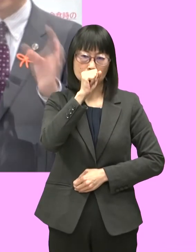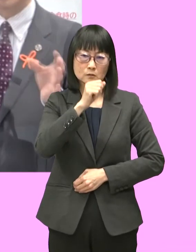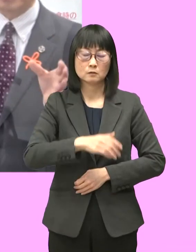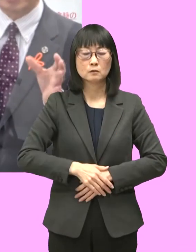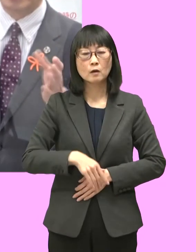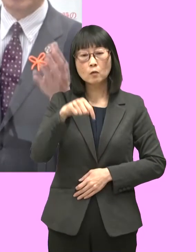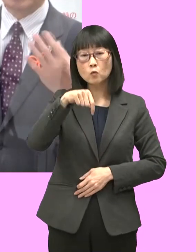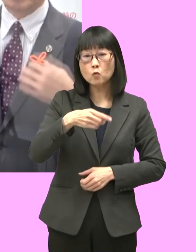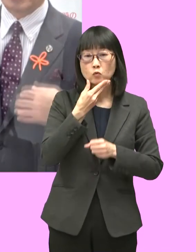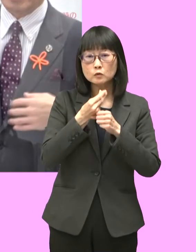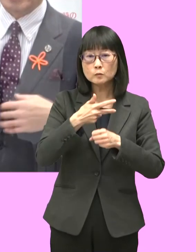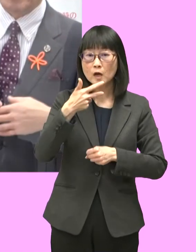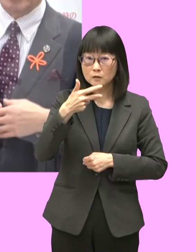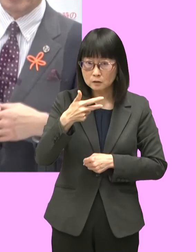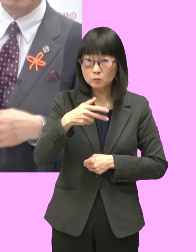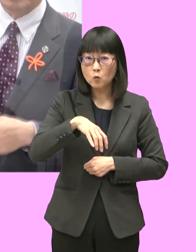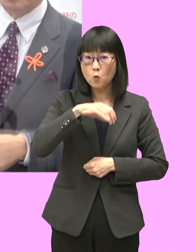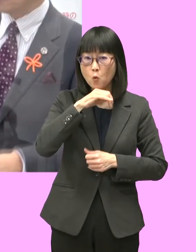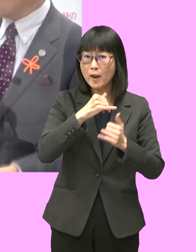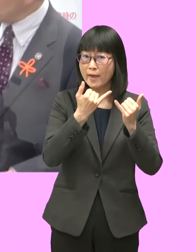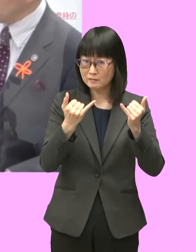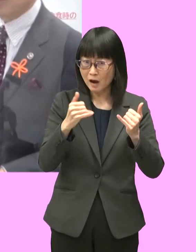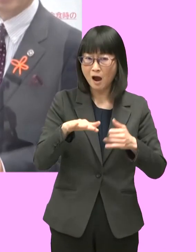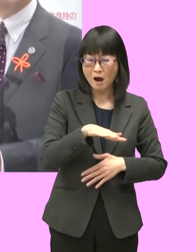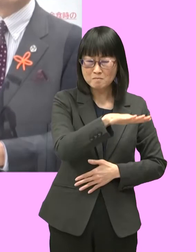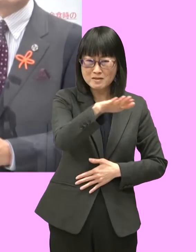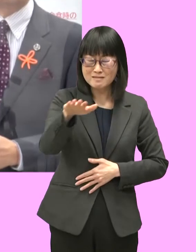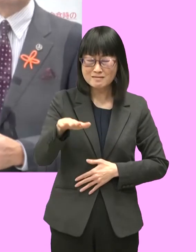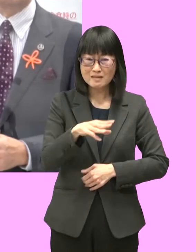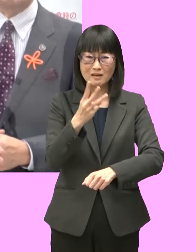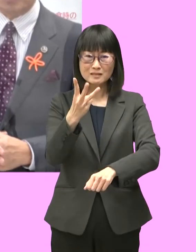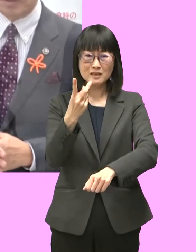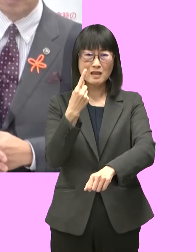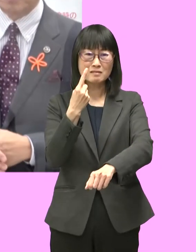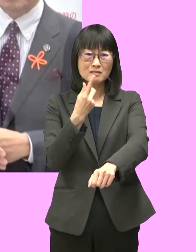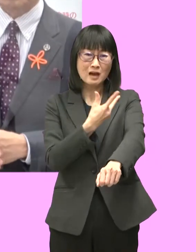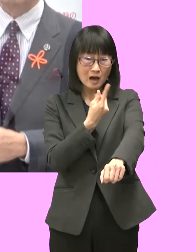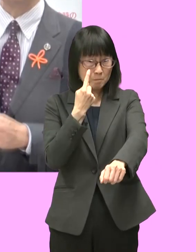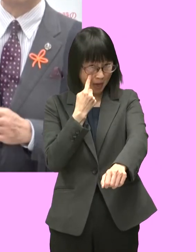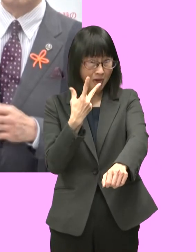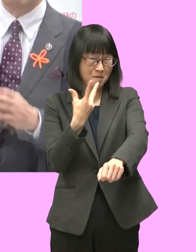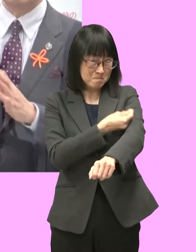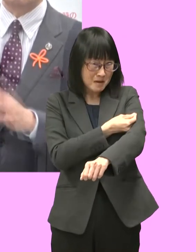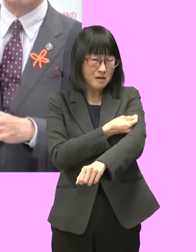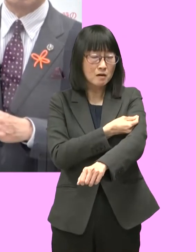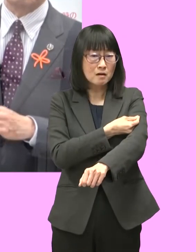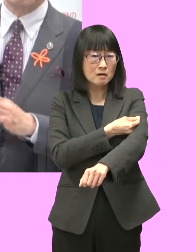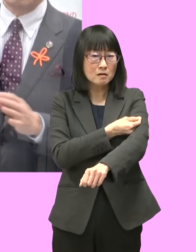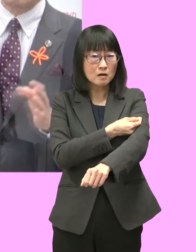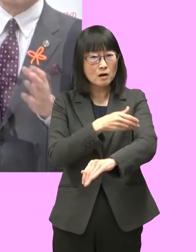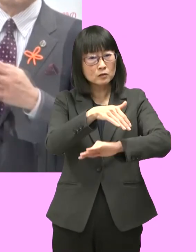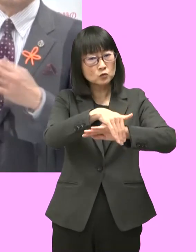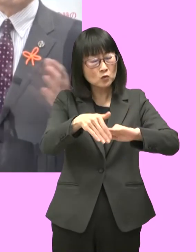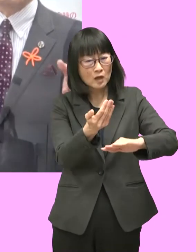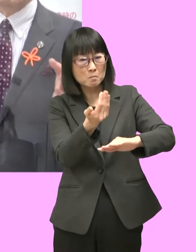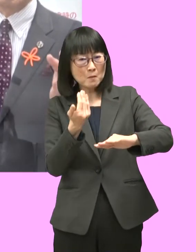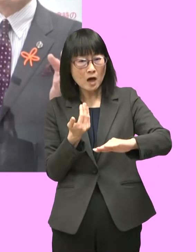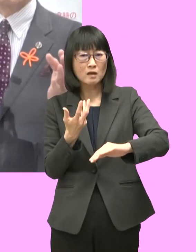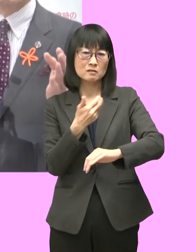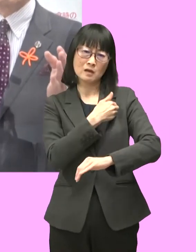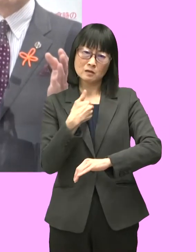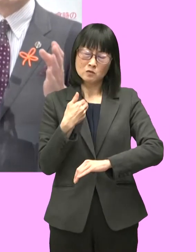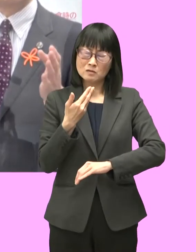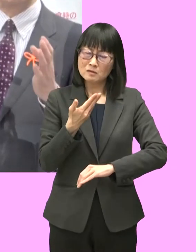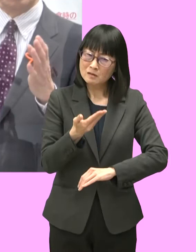全員がですね、早められるかというとちょっと難しいかなという状況です。その点ではやっぱりその方取り残されたような